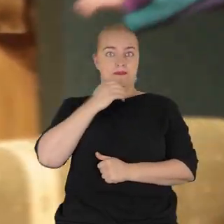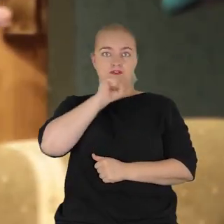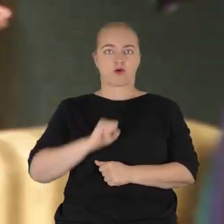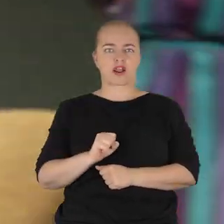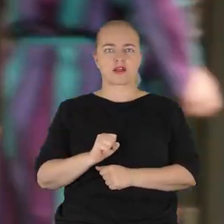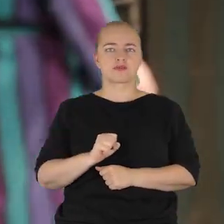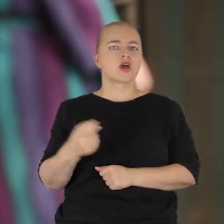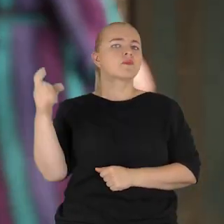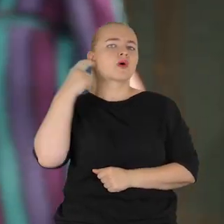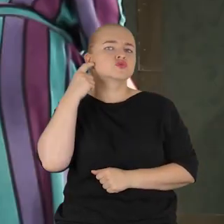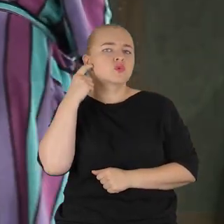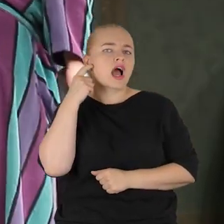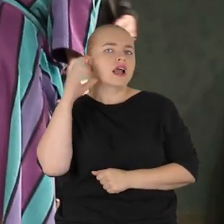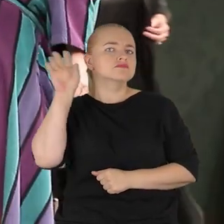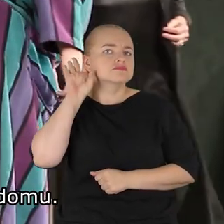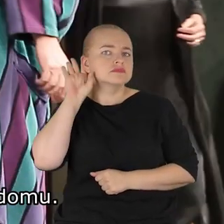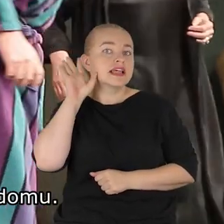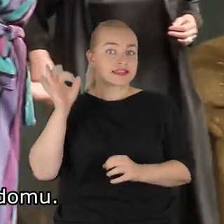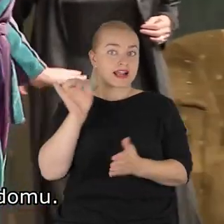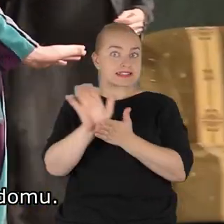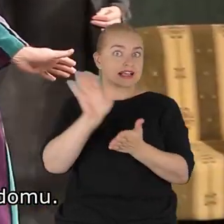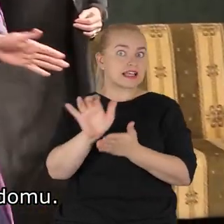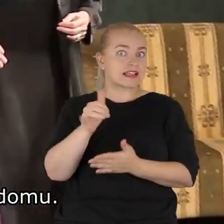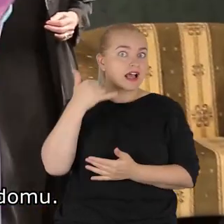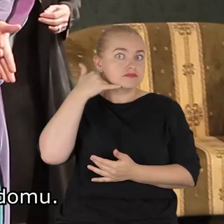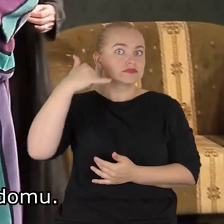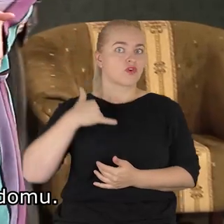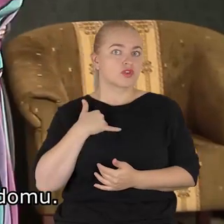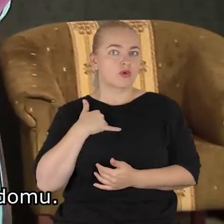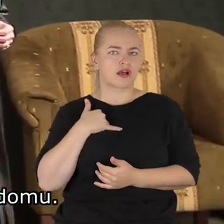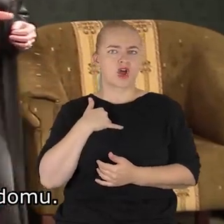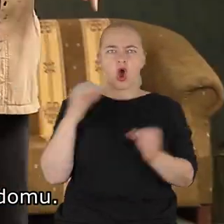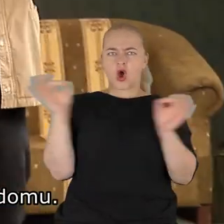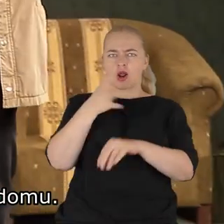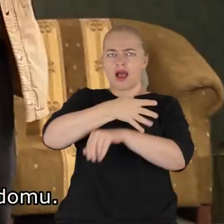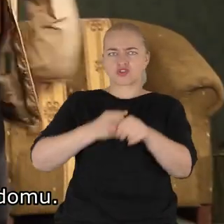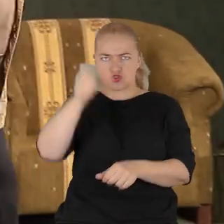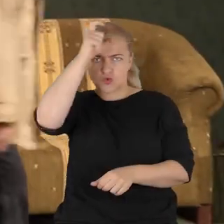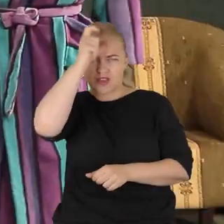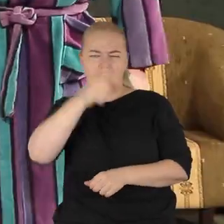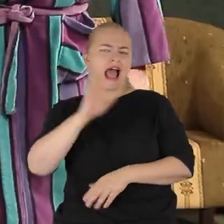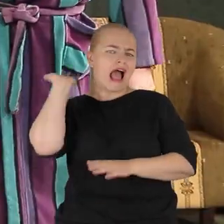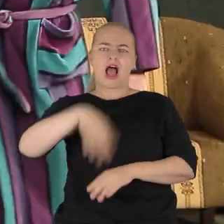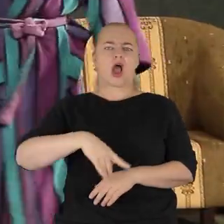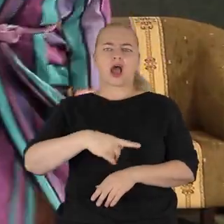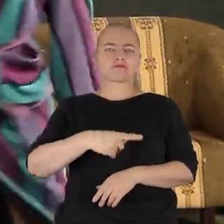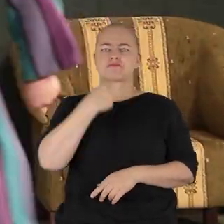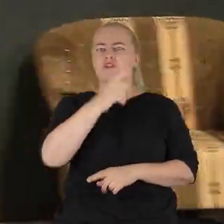Co? Posłuchaj, właśnie dzwonili z gazety i przysyłają... To skandal napastować człowieka, jego własnym głos. Zresztą powiedz im cokolwiek. Chodź